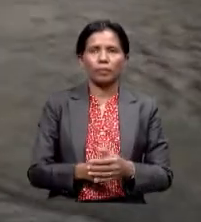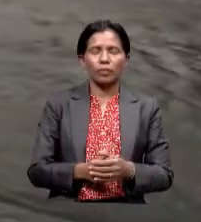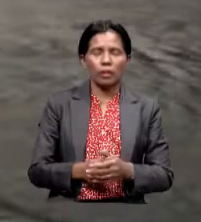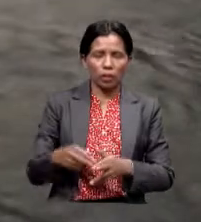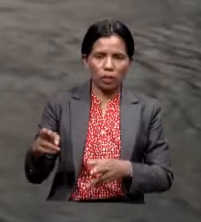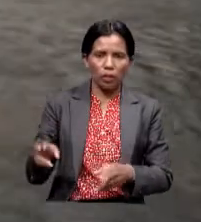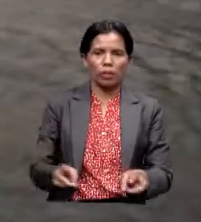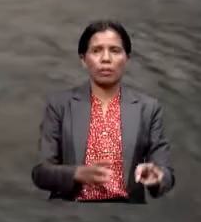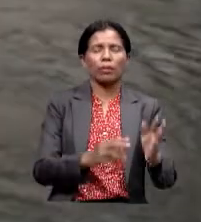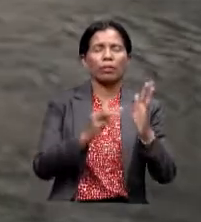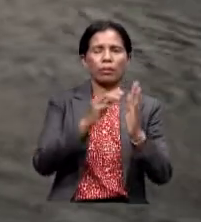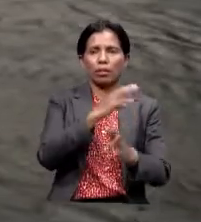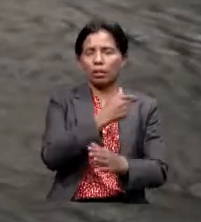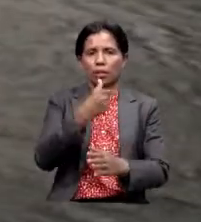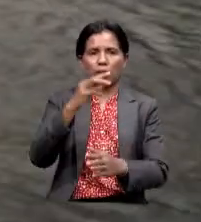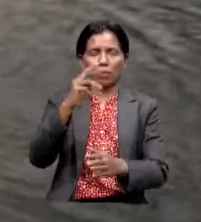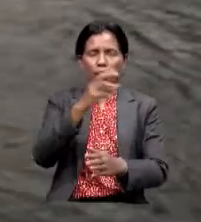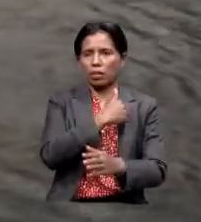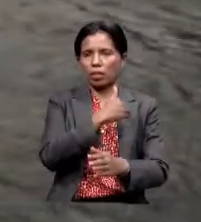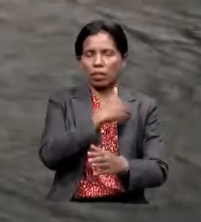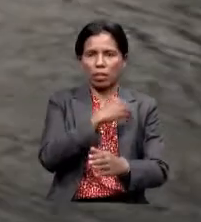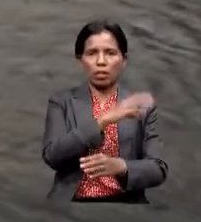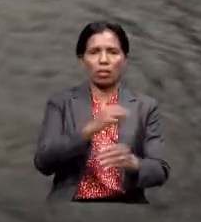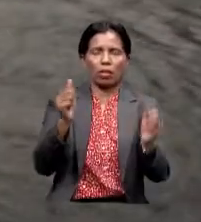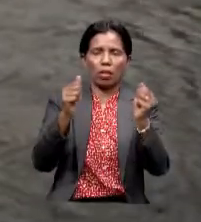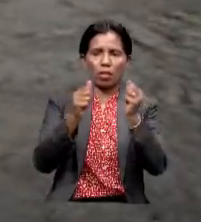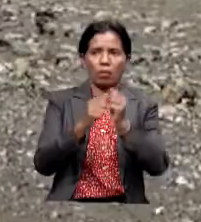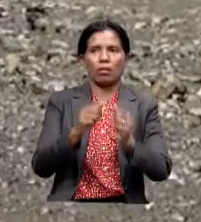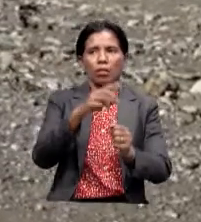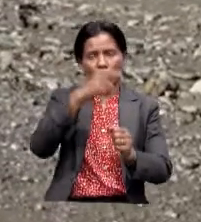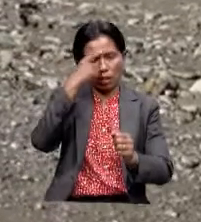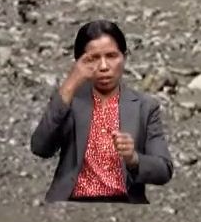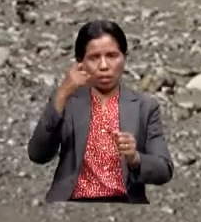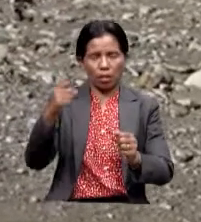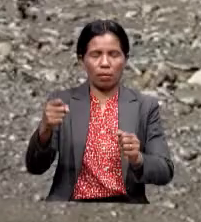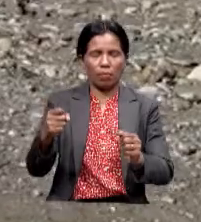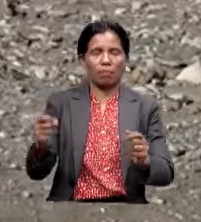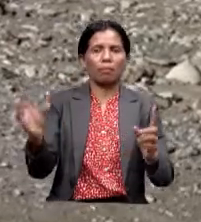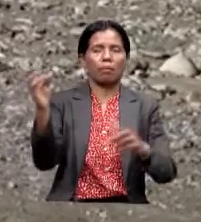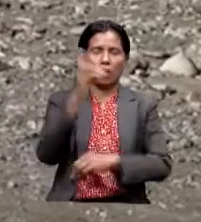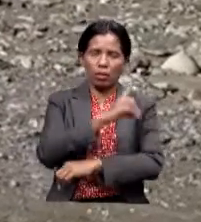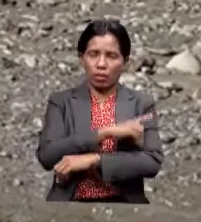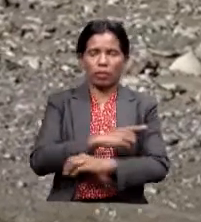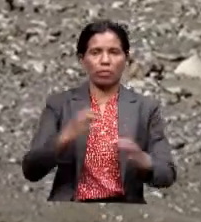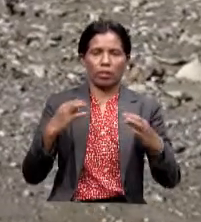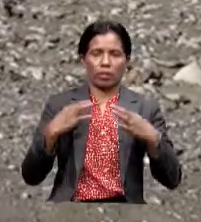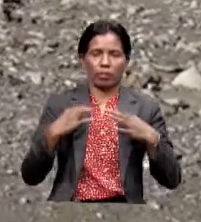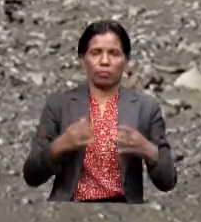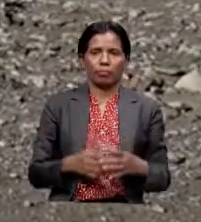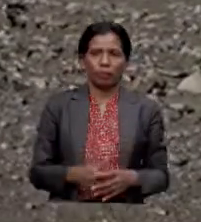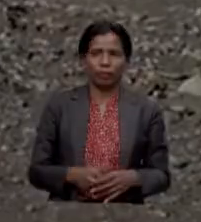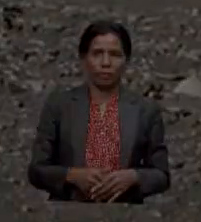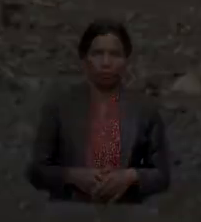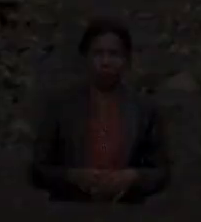publika, zemeni sidau kehalo konfirmasau ho parte relevante tambah loran feriadum. Tomeda Silva, Jemen.